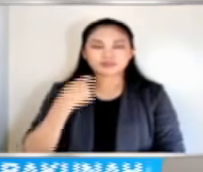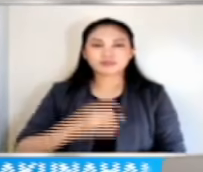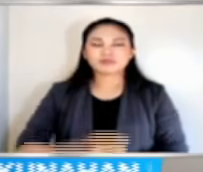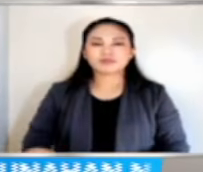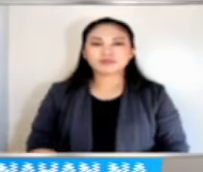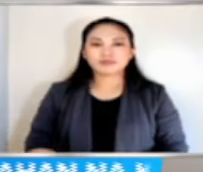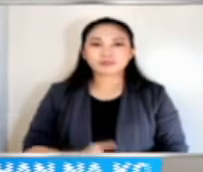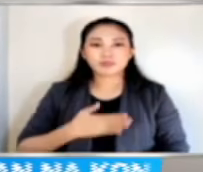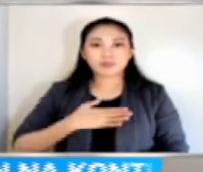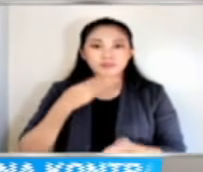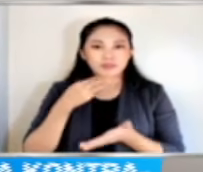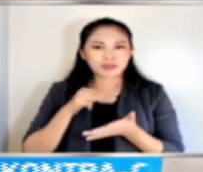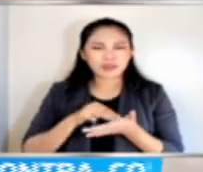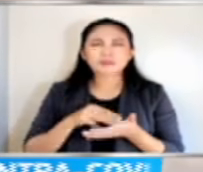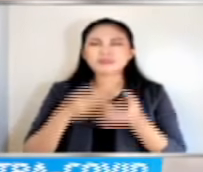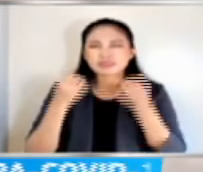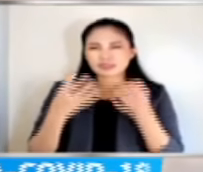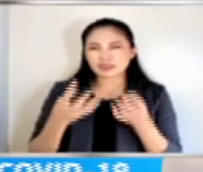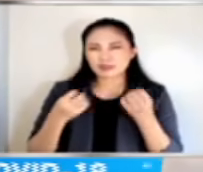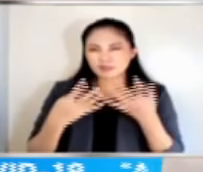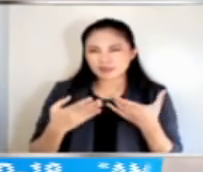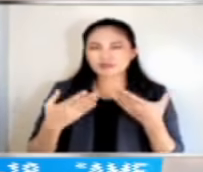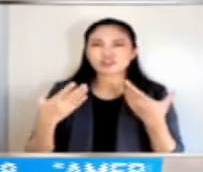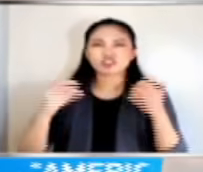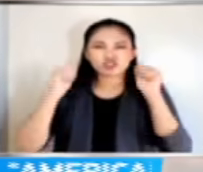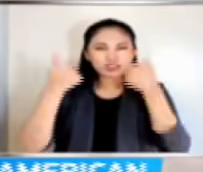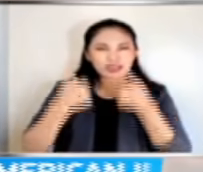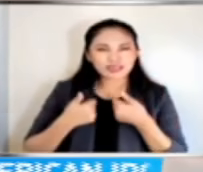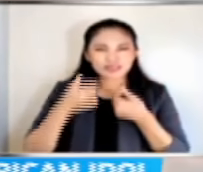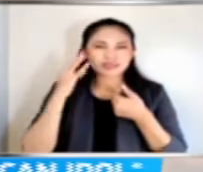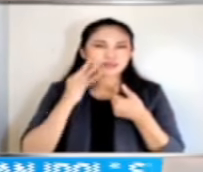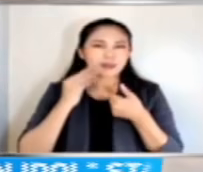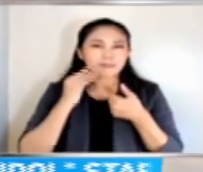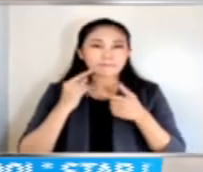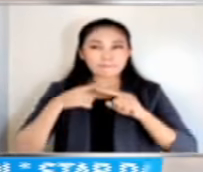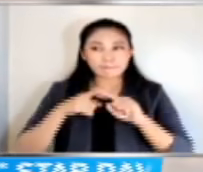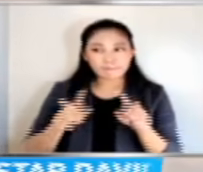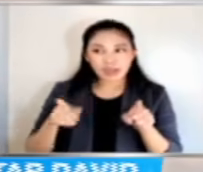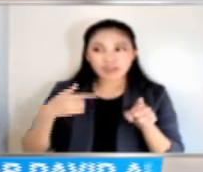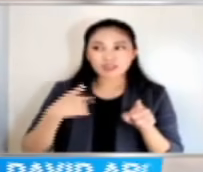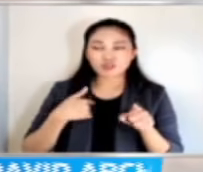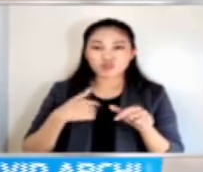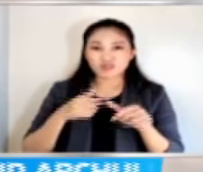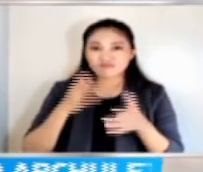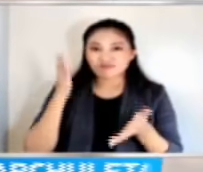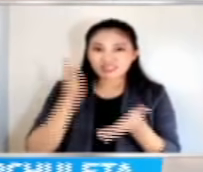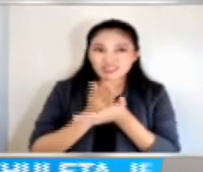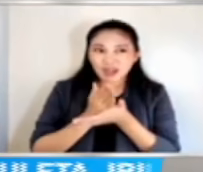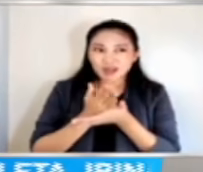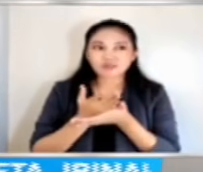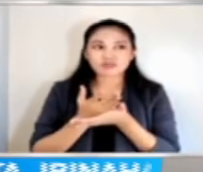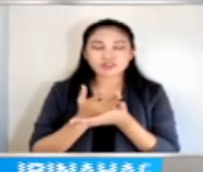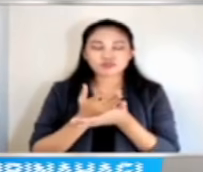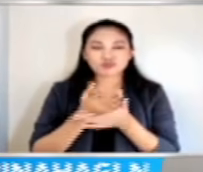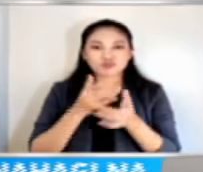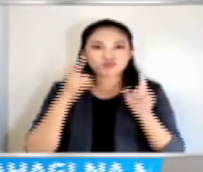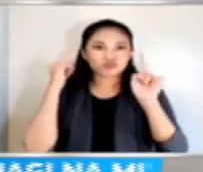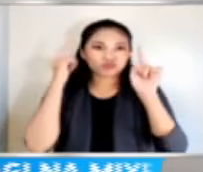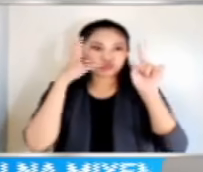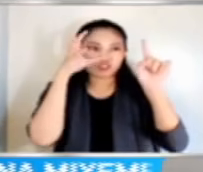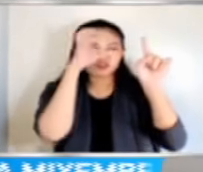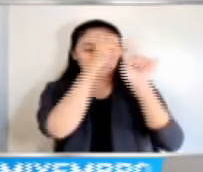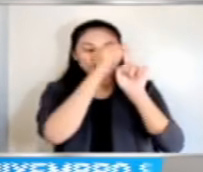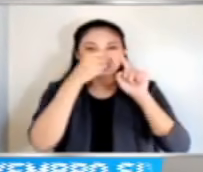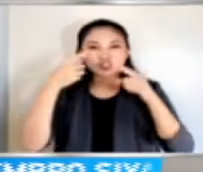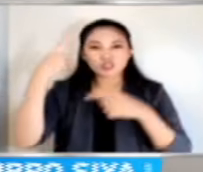marami kayong pagsubok na pagdadaanan, pero hindi ito hadlang upang abutin yung mga pangarap nyo. Minsan na din akong naging tulad nyo